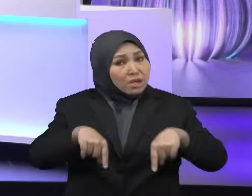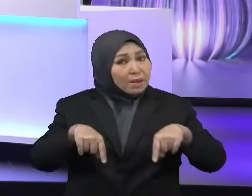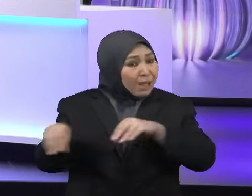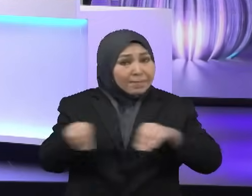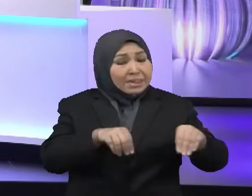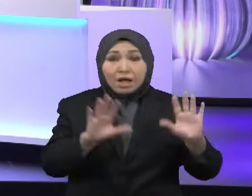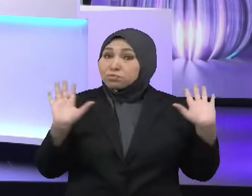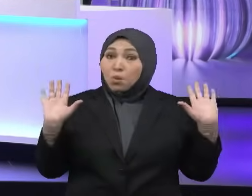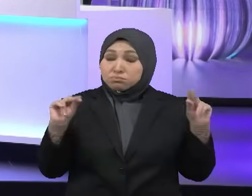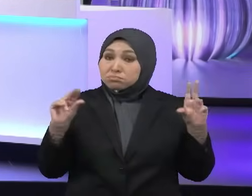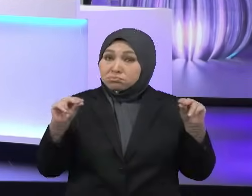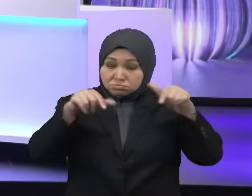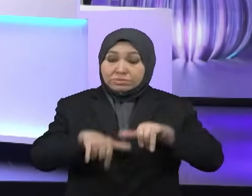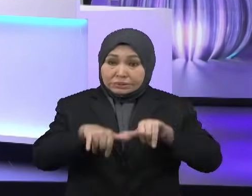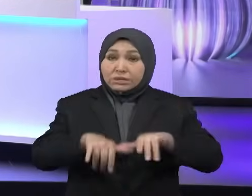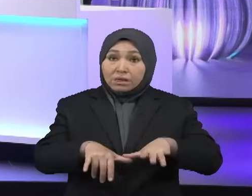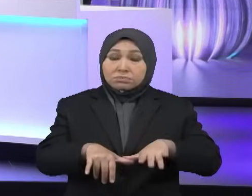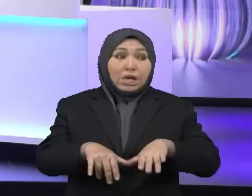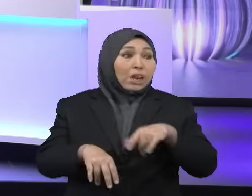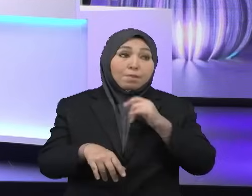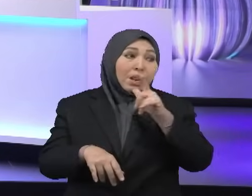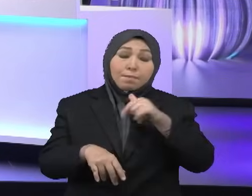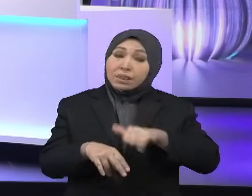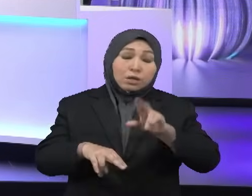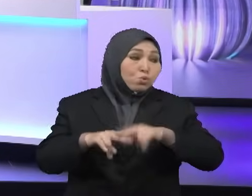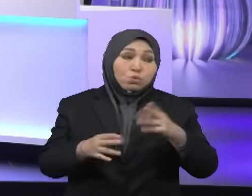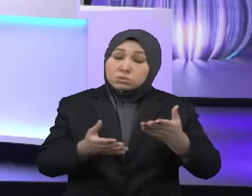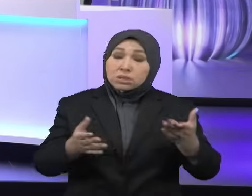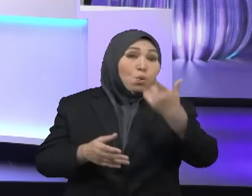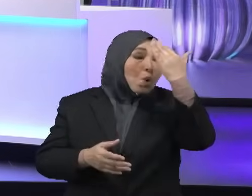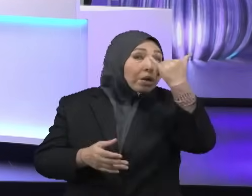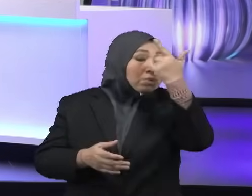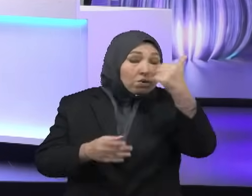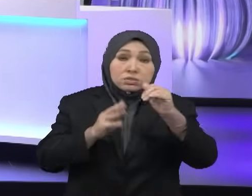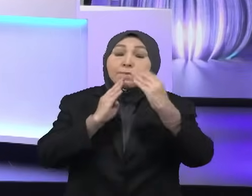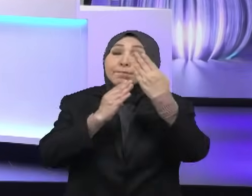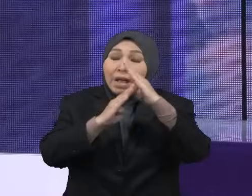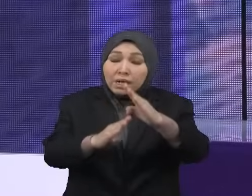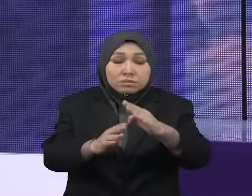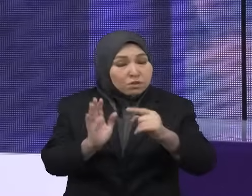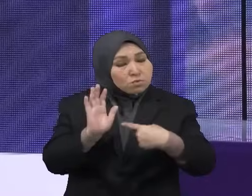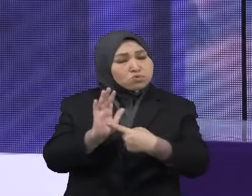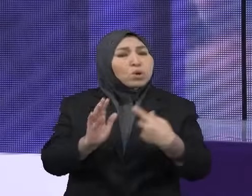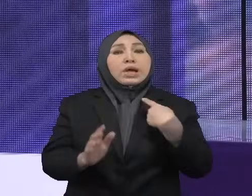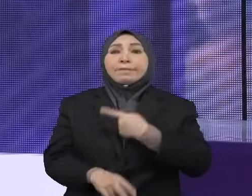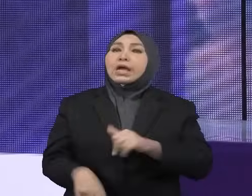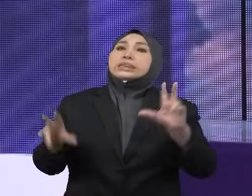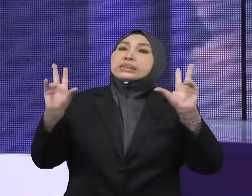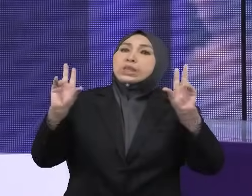berganjak dan kami akan duduk. Nyenggek lama-lama. Pasal apa? Pasal dia nak balas, nak menunjukkan pada Nabi Musa, kami no